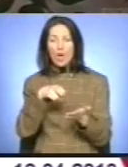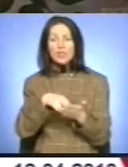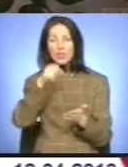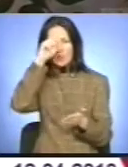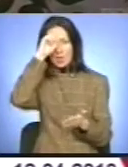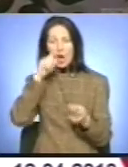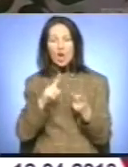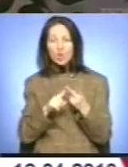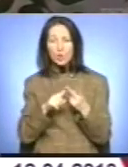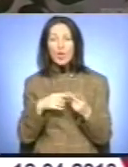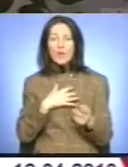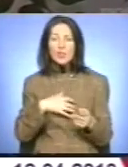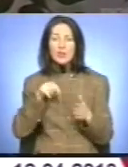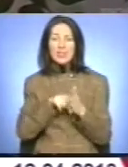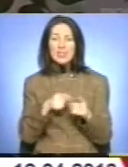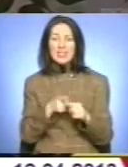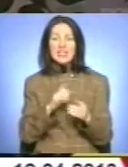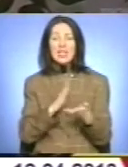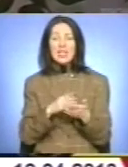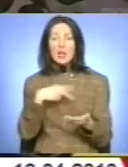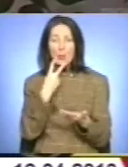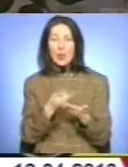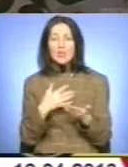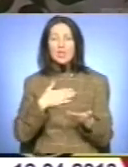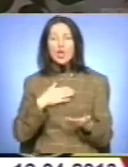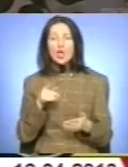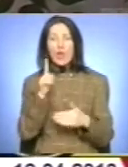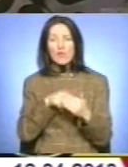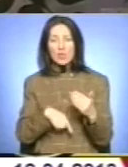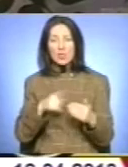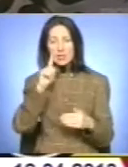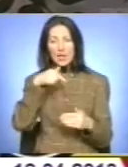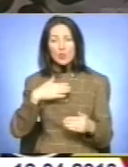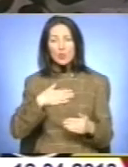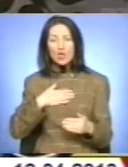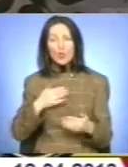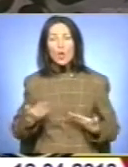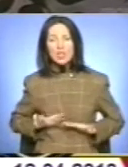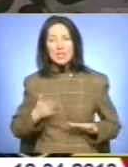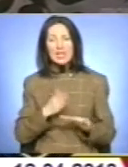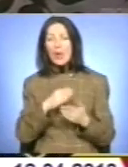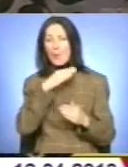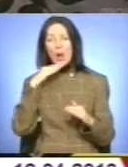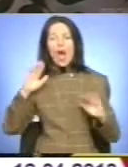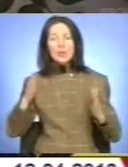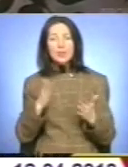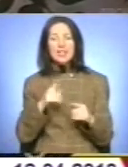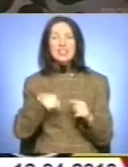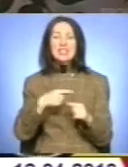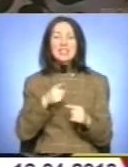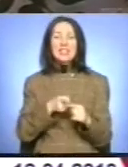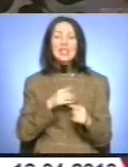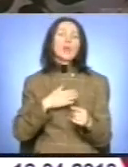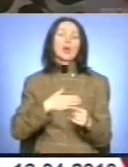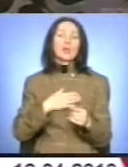є маніфестація нашої віри. Знаємо, що в нашому житті є дуже багато моментів, через які ми кажемо так, що